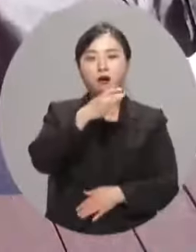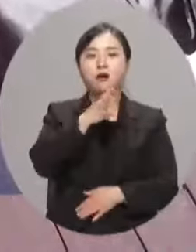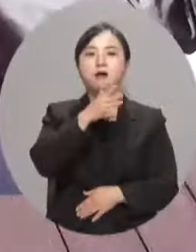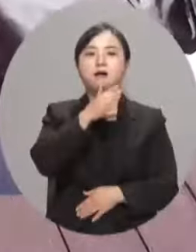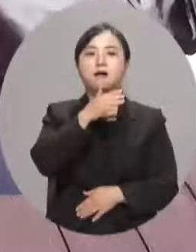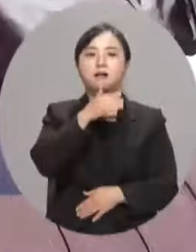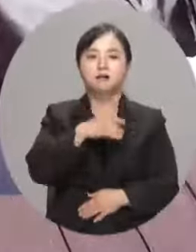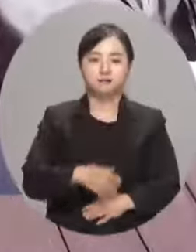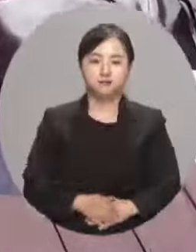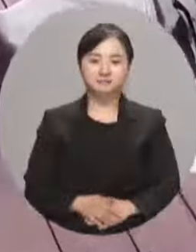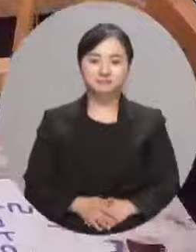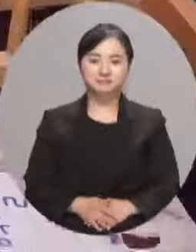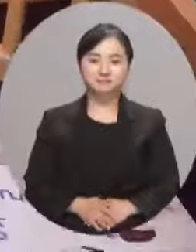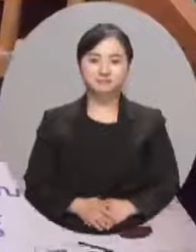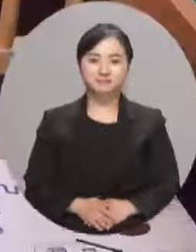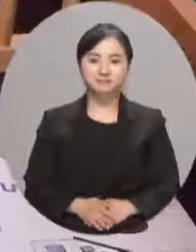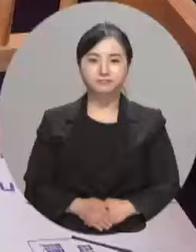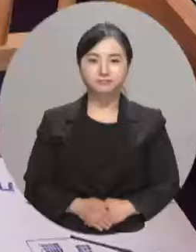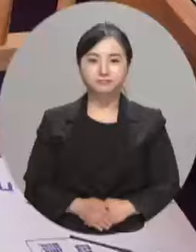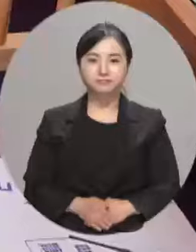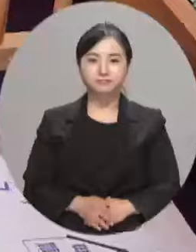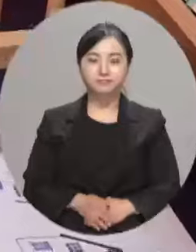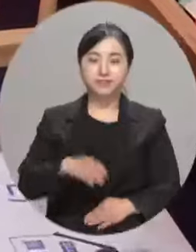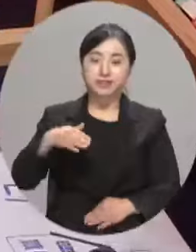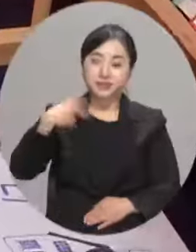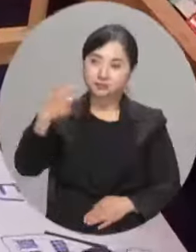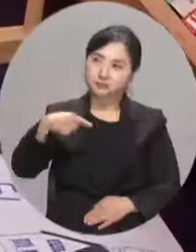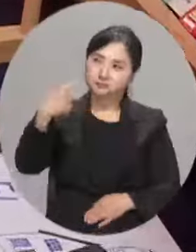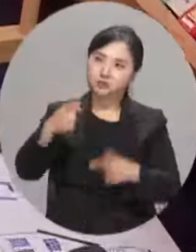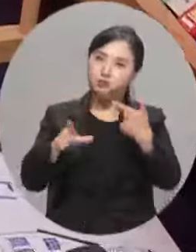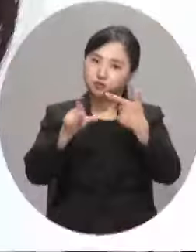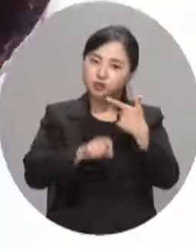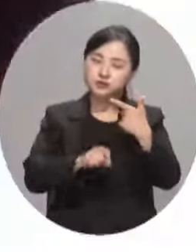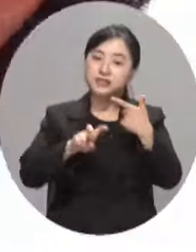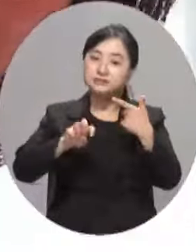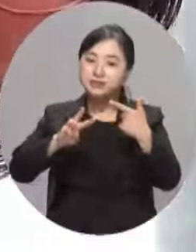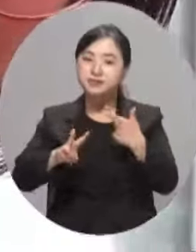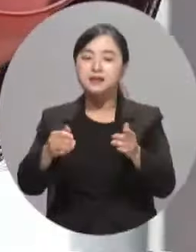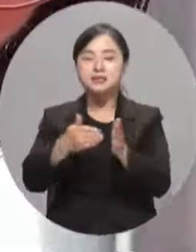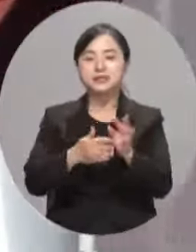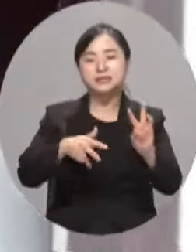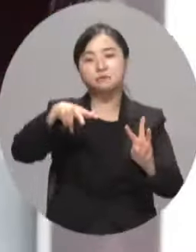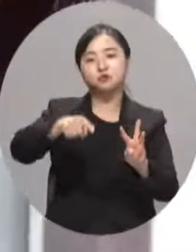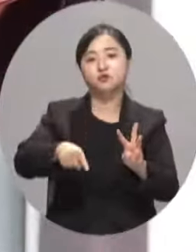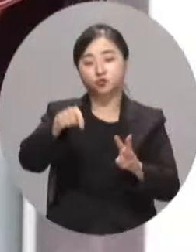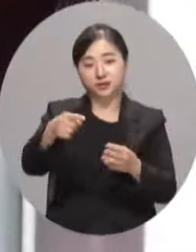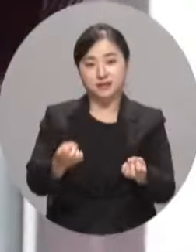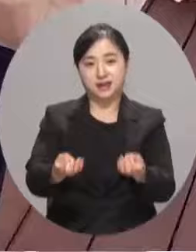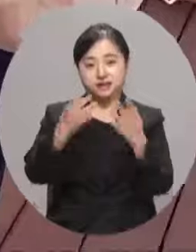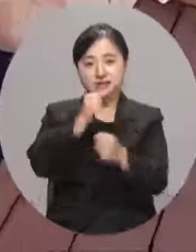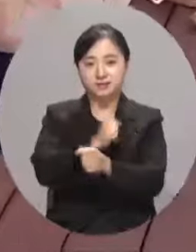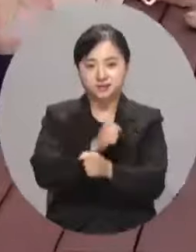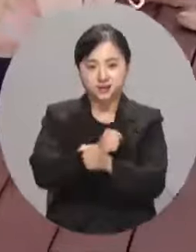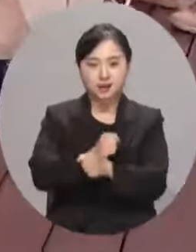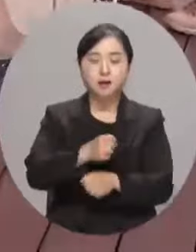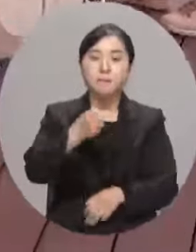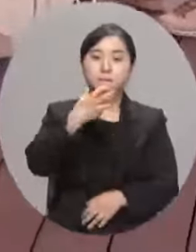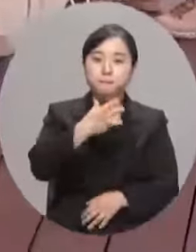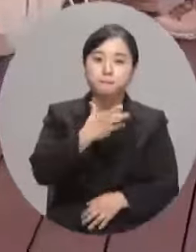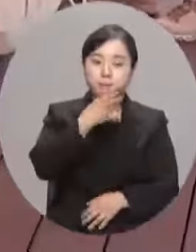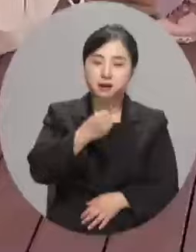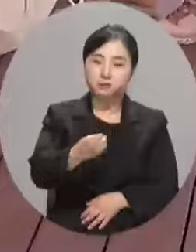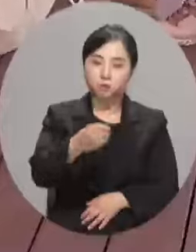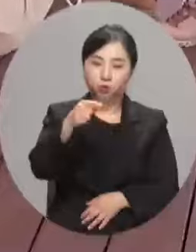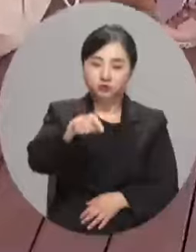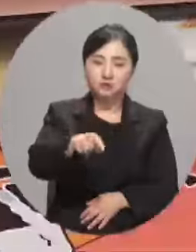인정이 됐어요. 다음 달 23일까지 3주 동안 진행되는 도서전은 팔복예술공장 일대는